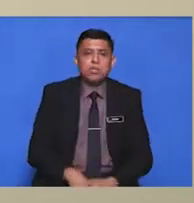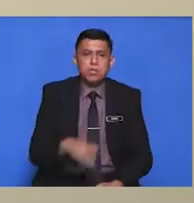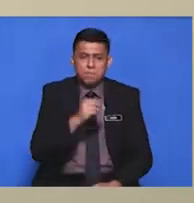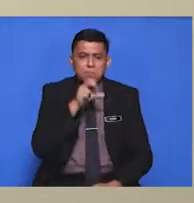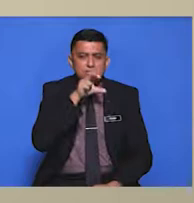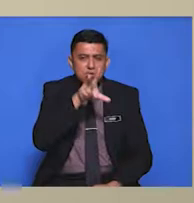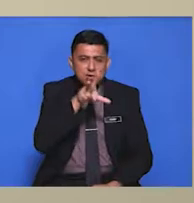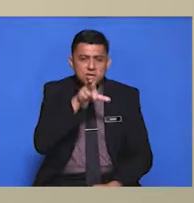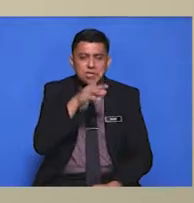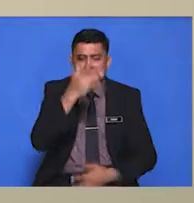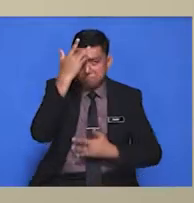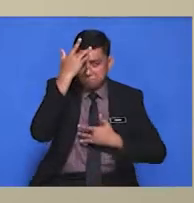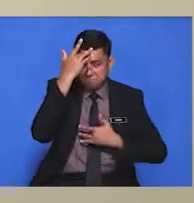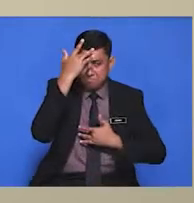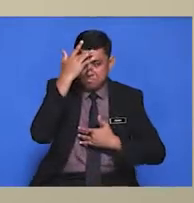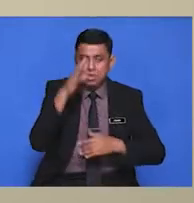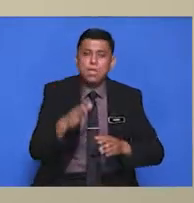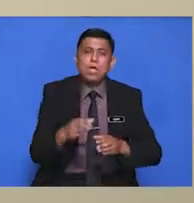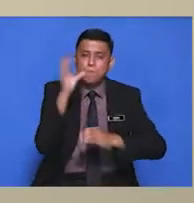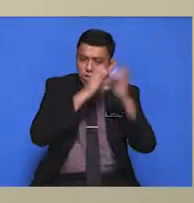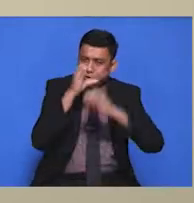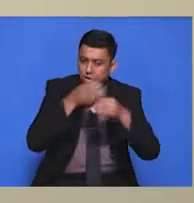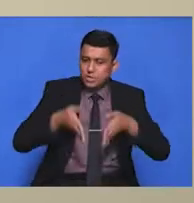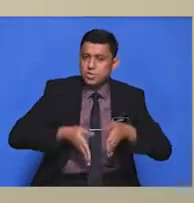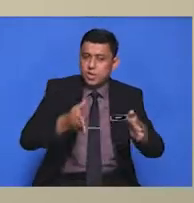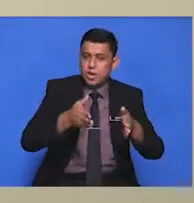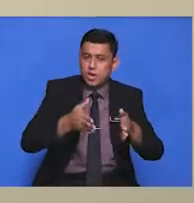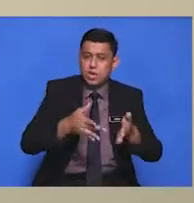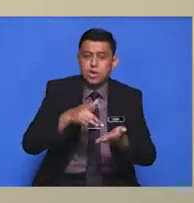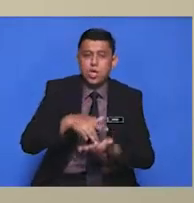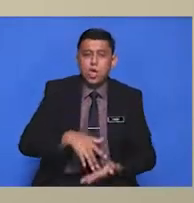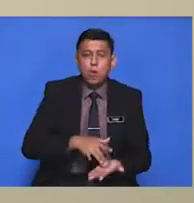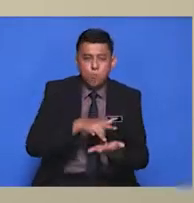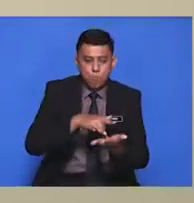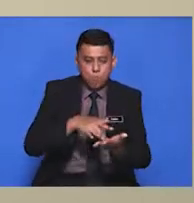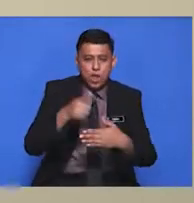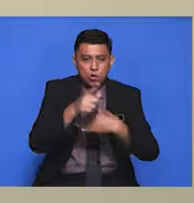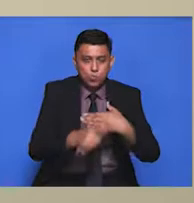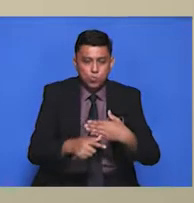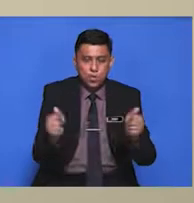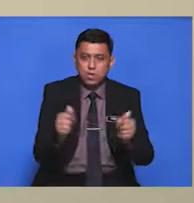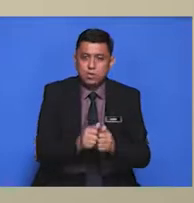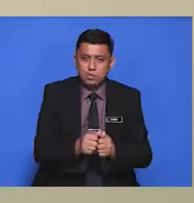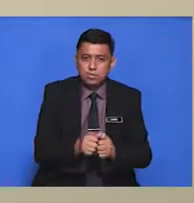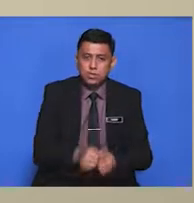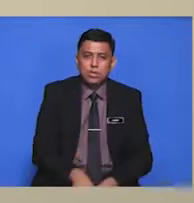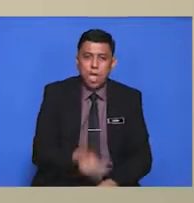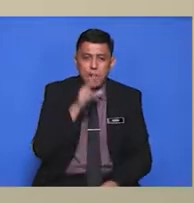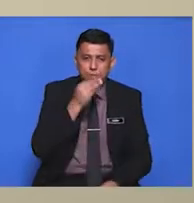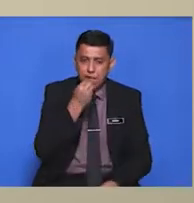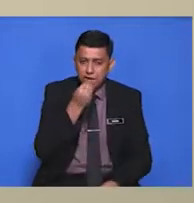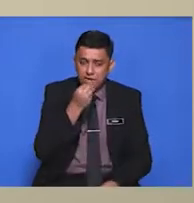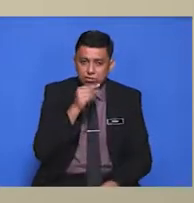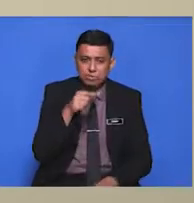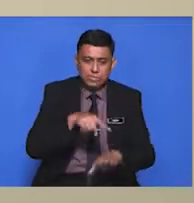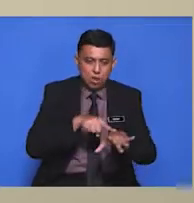kesakitan. Dia telah mencari jalan untuk mengubati luka raksasa tersebut dengan mengunyah pucuk daun